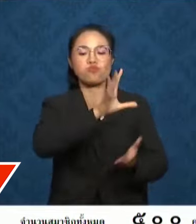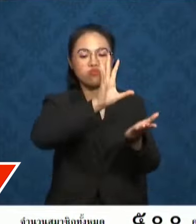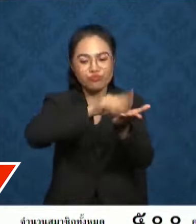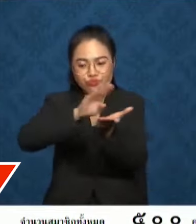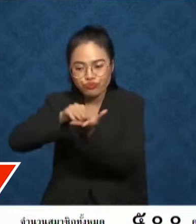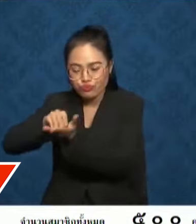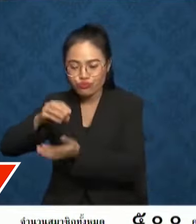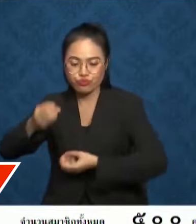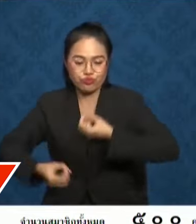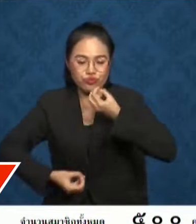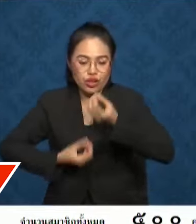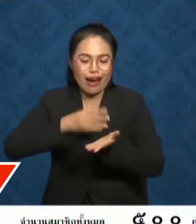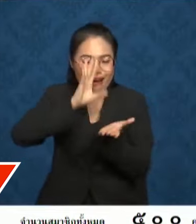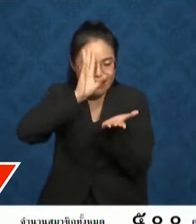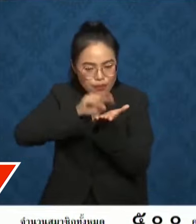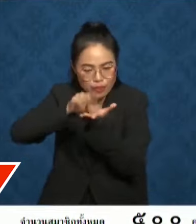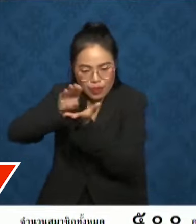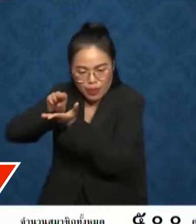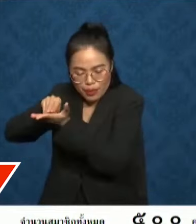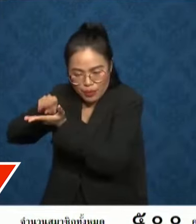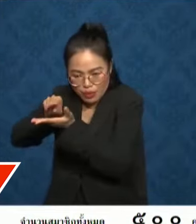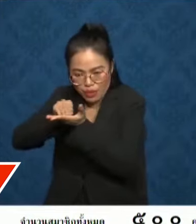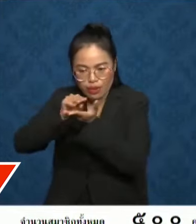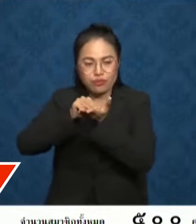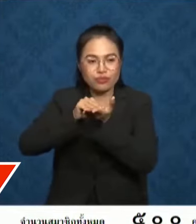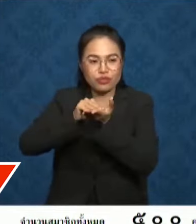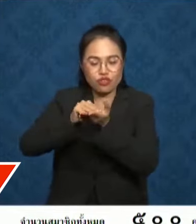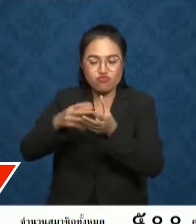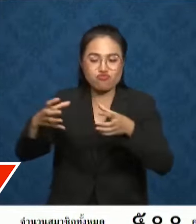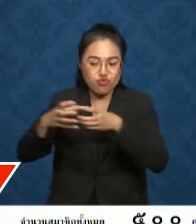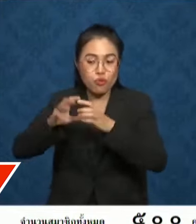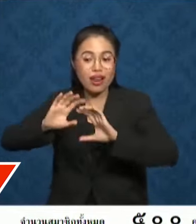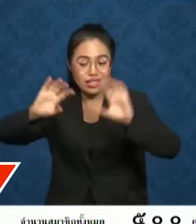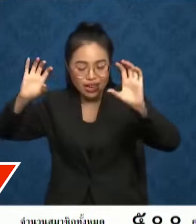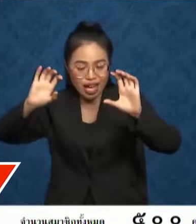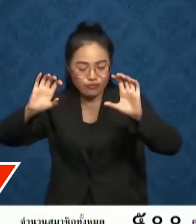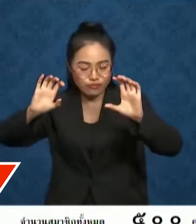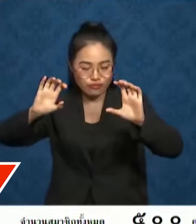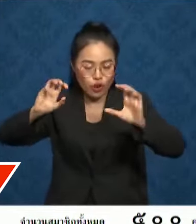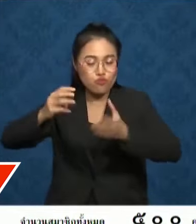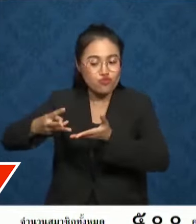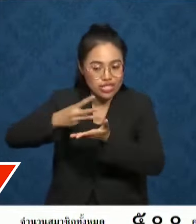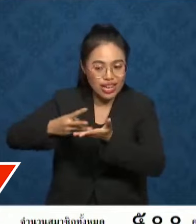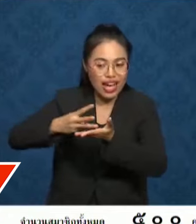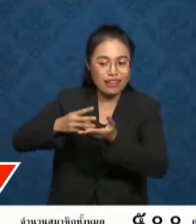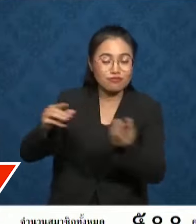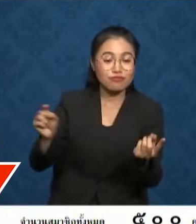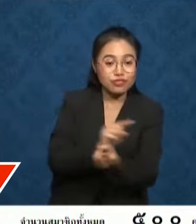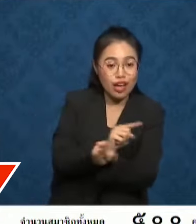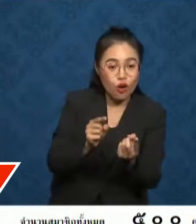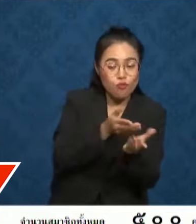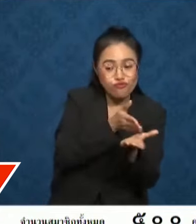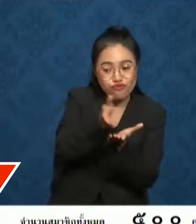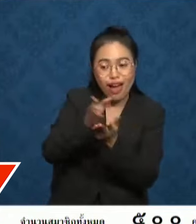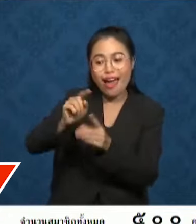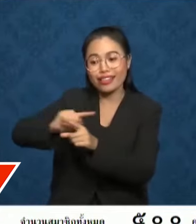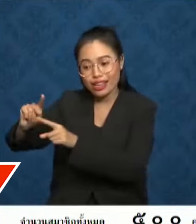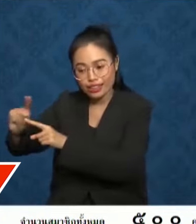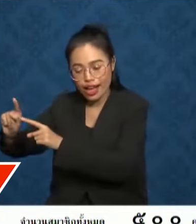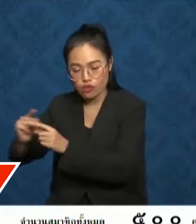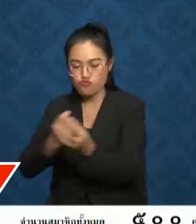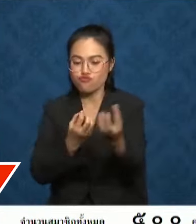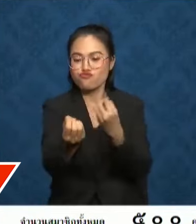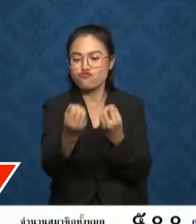ของสมชิกรัฐสพาทกท่าน รวมถงหนวยราชการ นัวชาการ ภาคปชาศัคมที่ผมตองกลบขพคุณครั